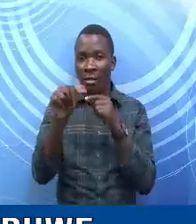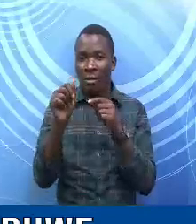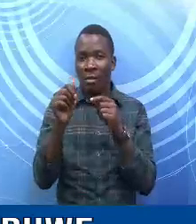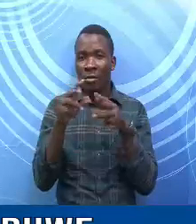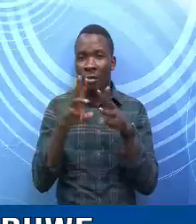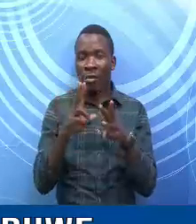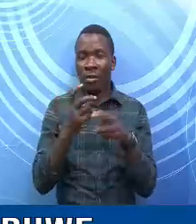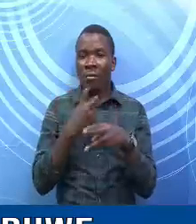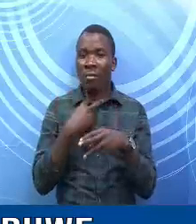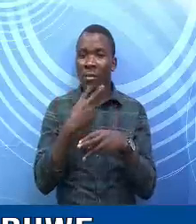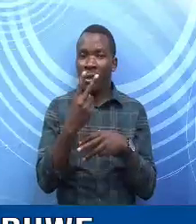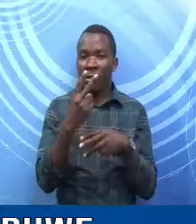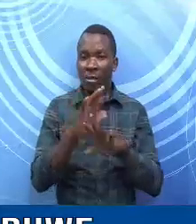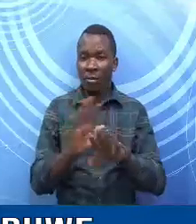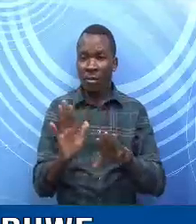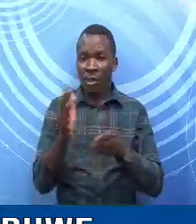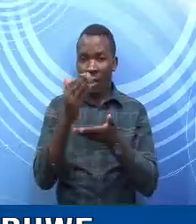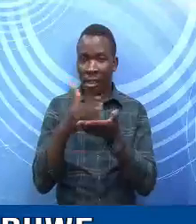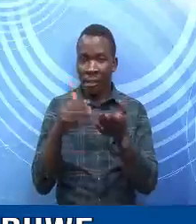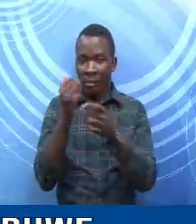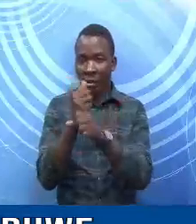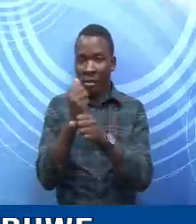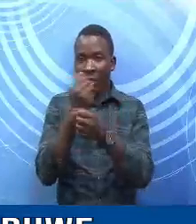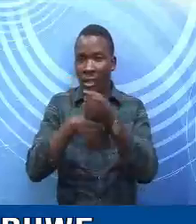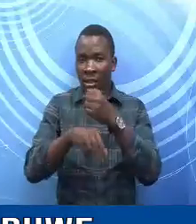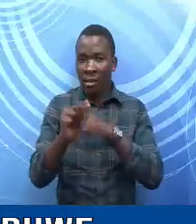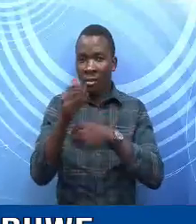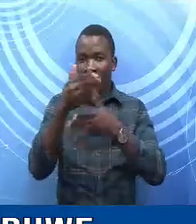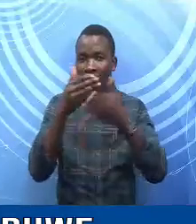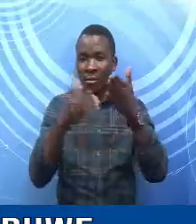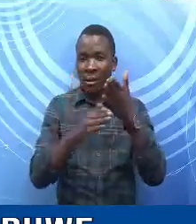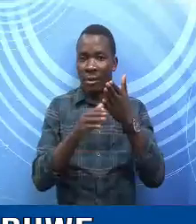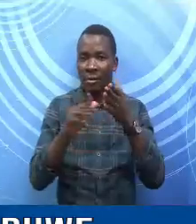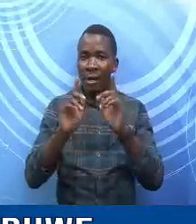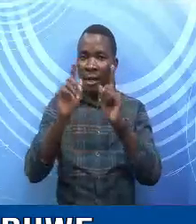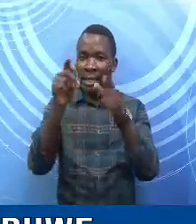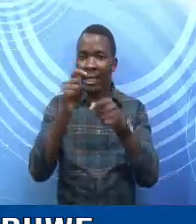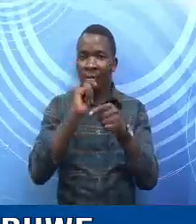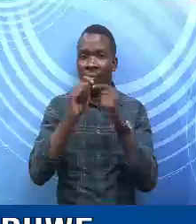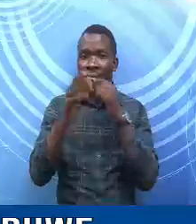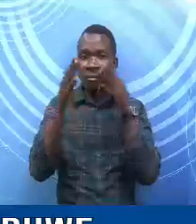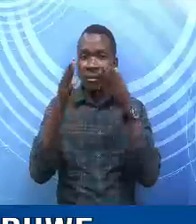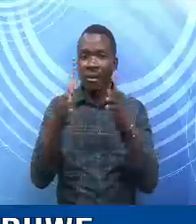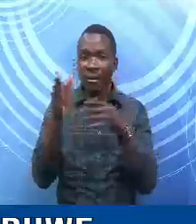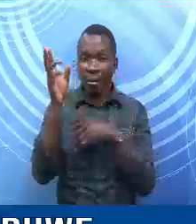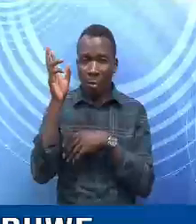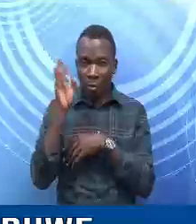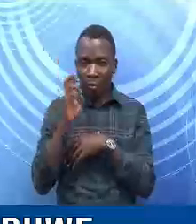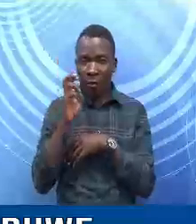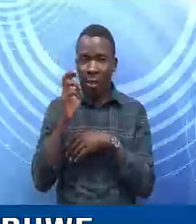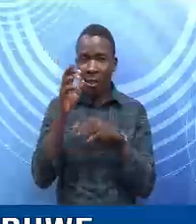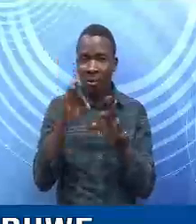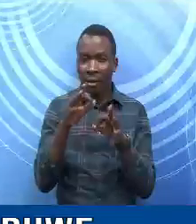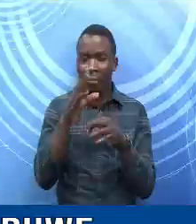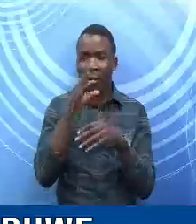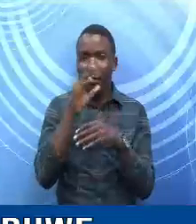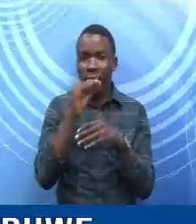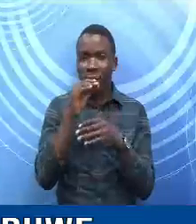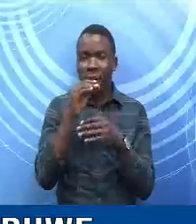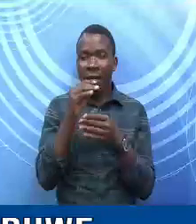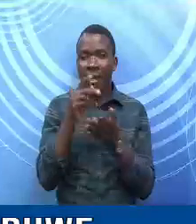gusa. Nabwo bamwe mu bakora imirimo yo kubaka kuri kino kiraro bakagenda kwitangazamakuru kugira ngo bumve ibyo bano bavuga ko bambuwe